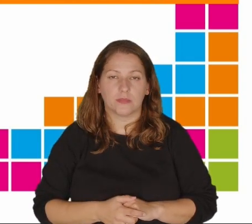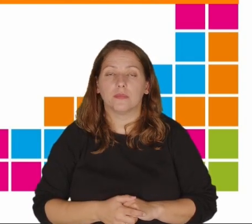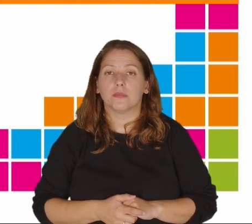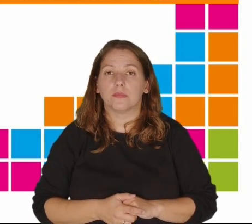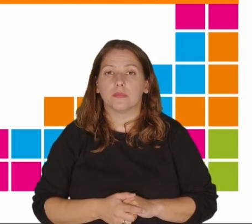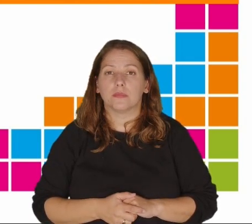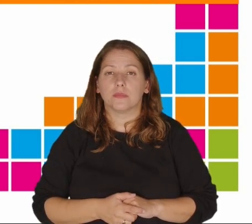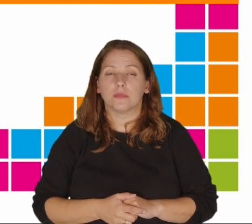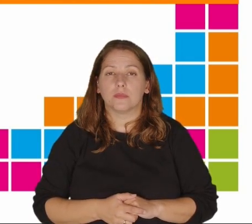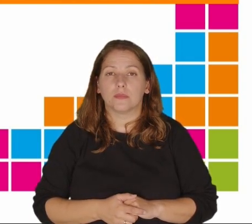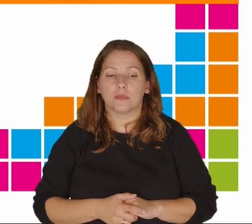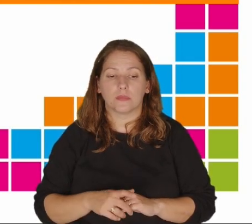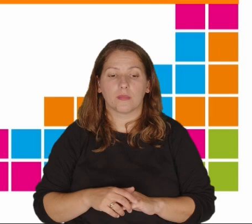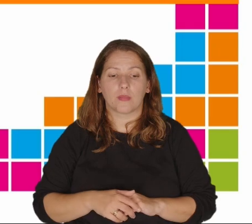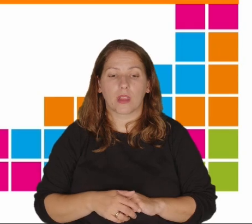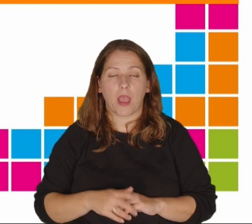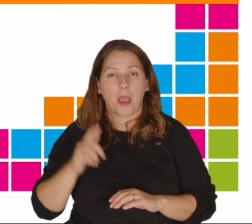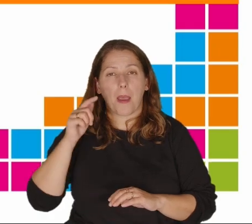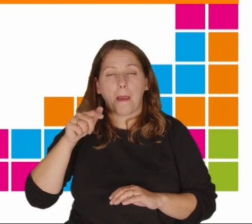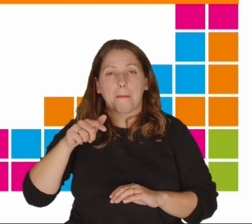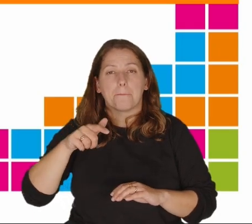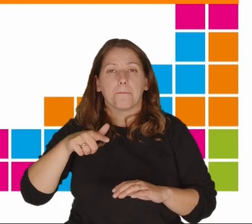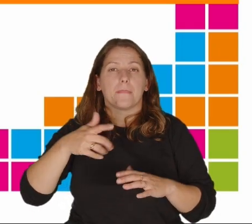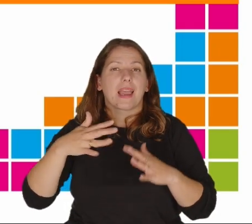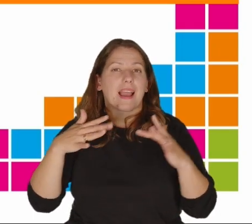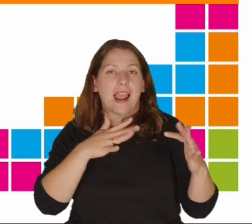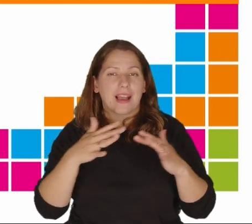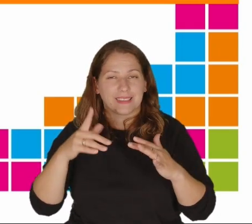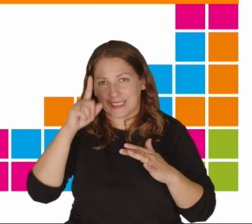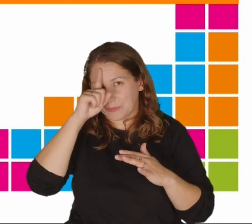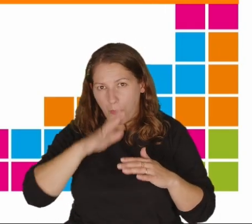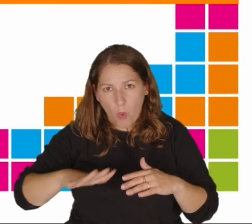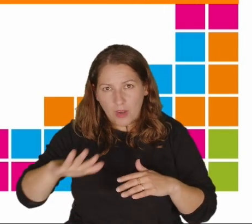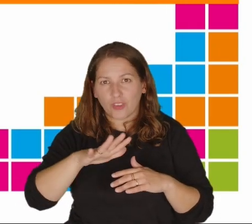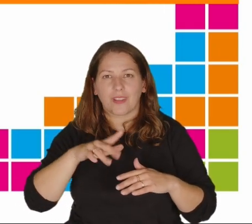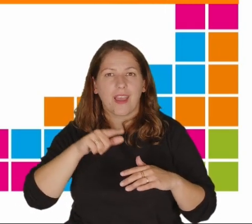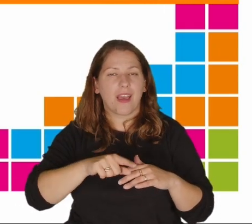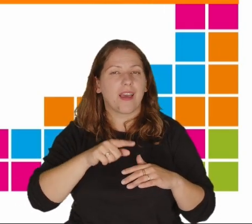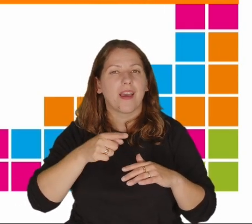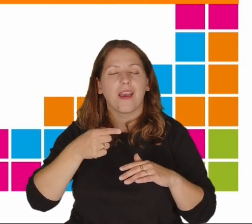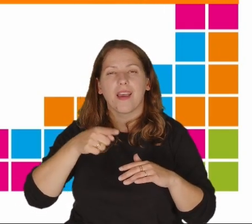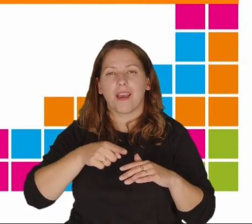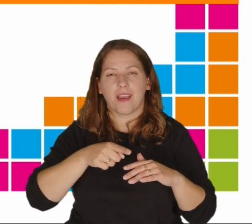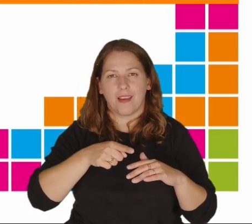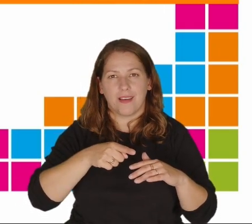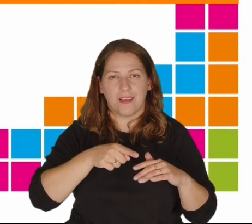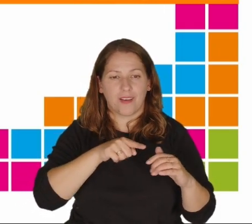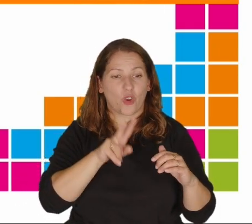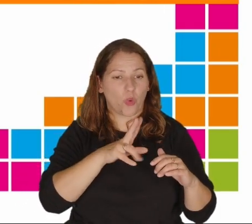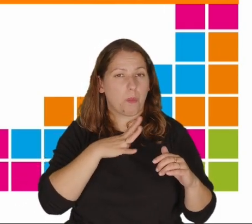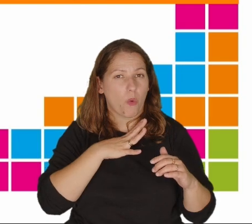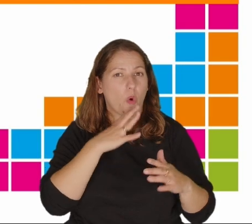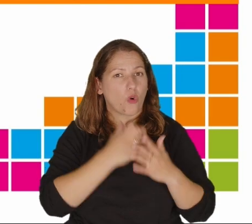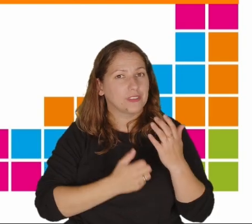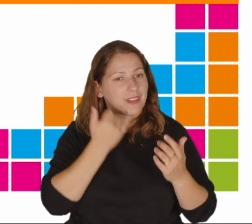I mózgi, relacje emocjonalne, relacje społeczne takich dzieci kształtują się inaczej niż dzieci, które nie mają